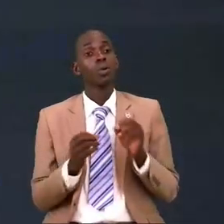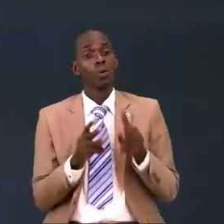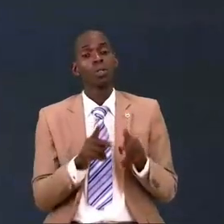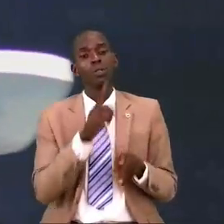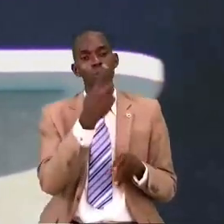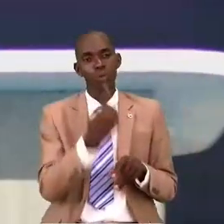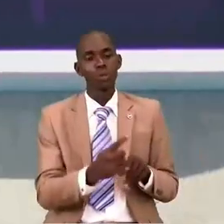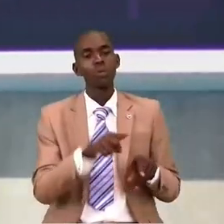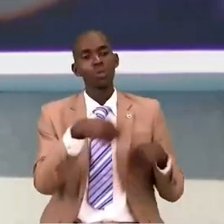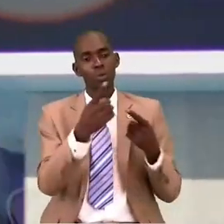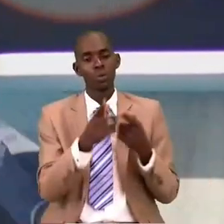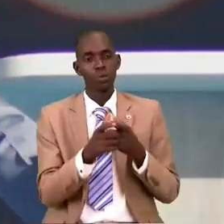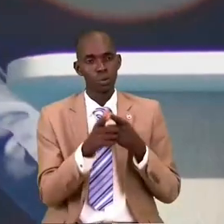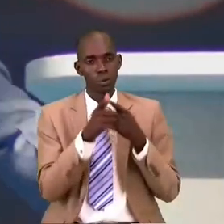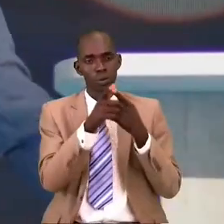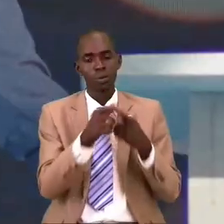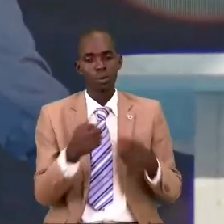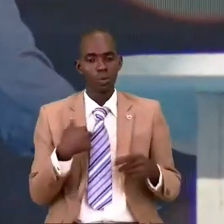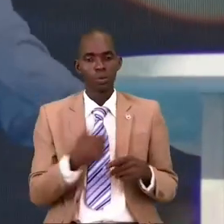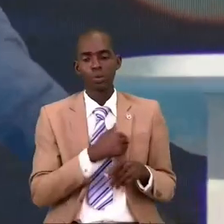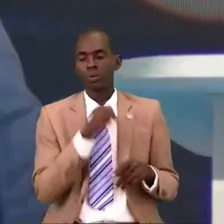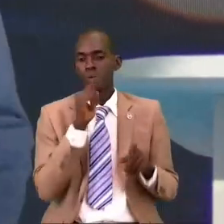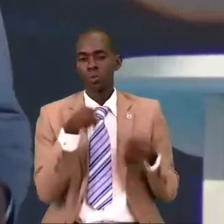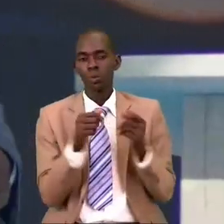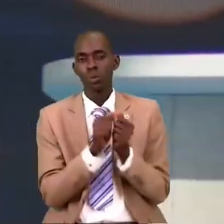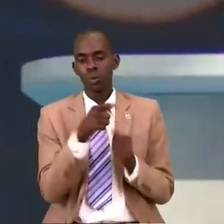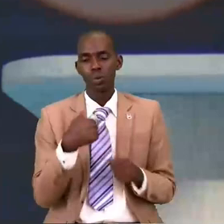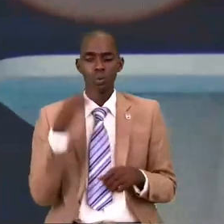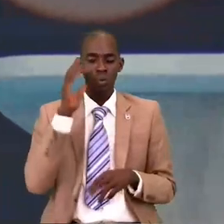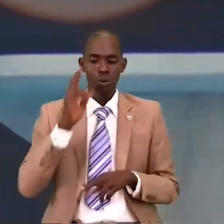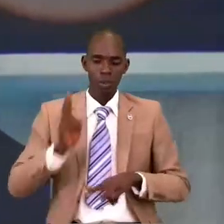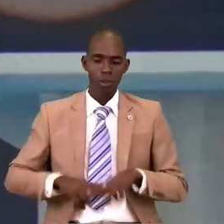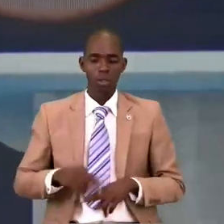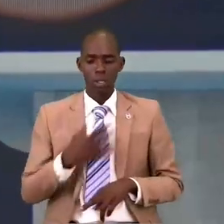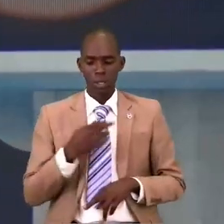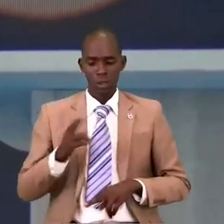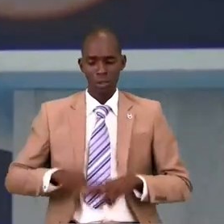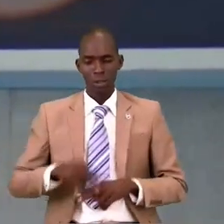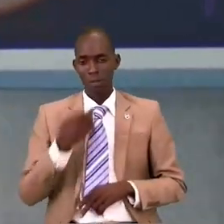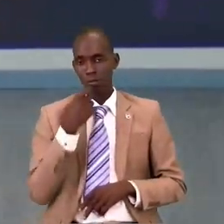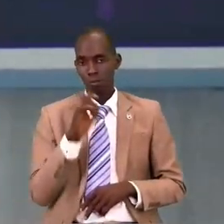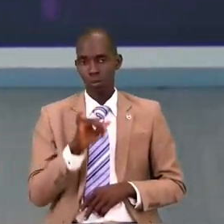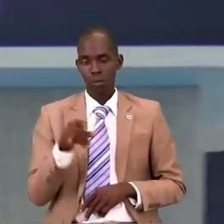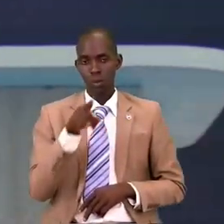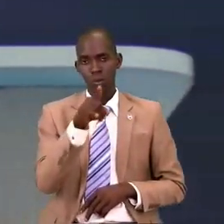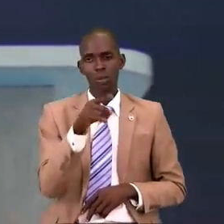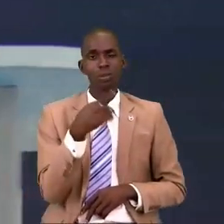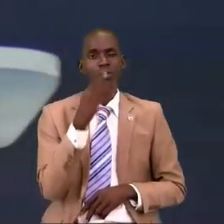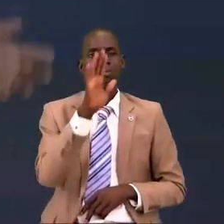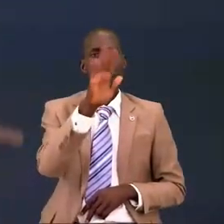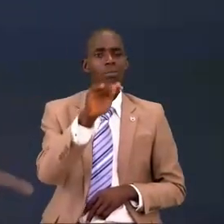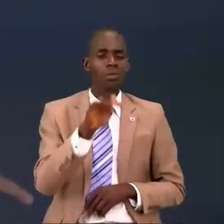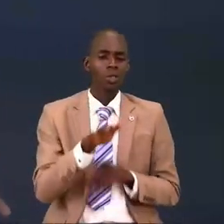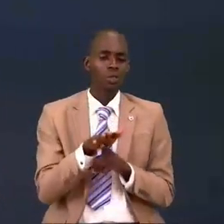te commandent et ils te disent, ralentis. Ça, c'est trop. Si tu ne connais pas le plus